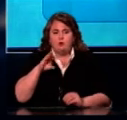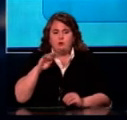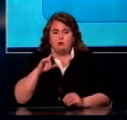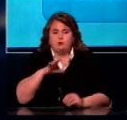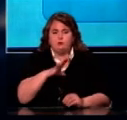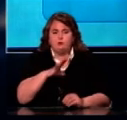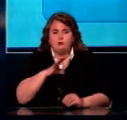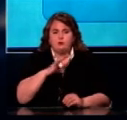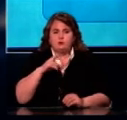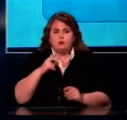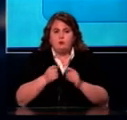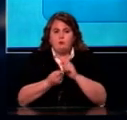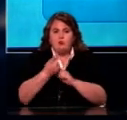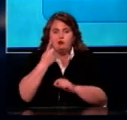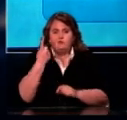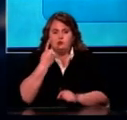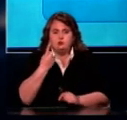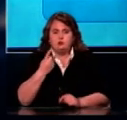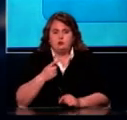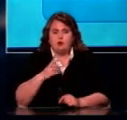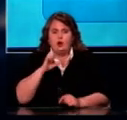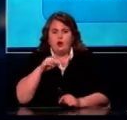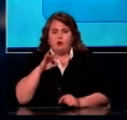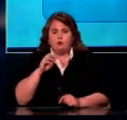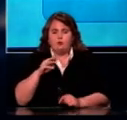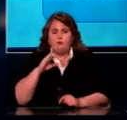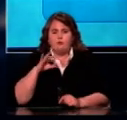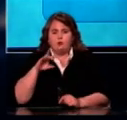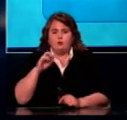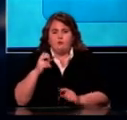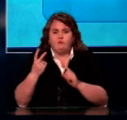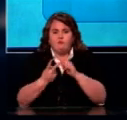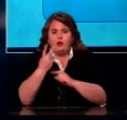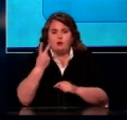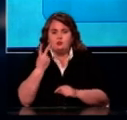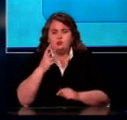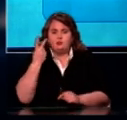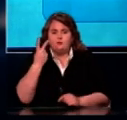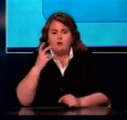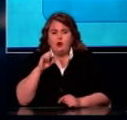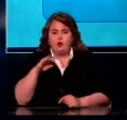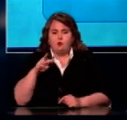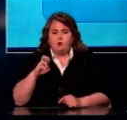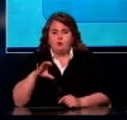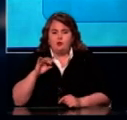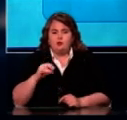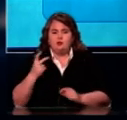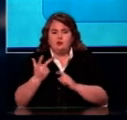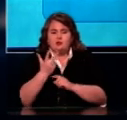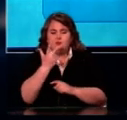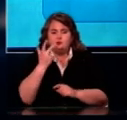нас бывают первичные – один атом водорода, вторичные – два атома водорода